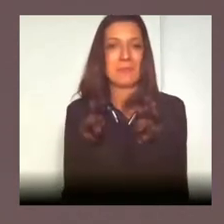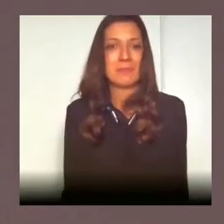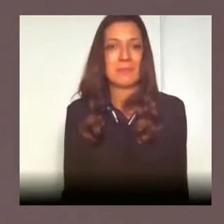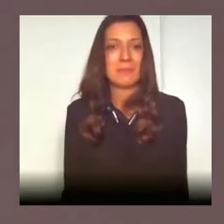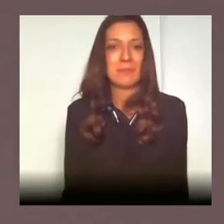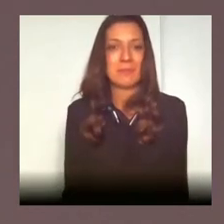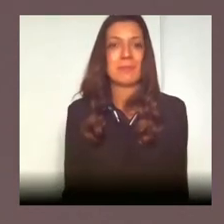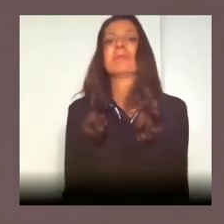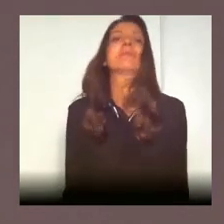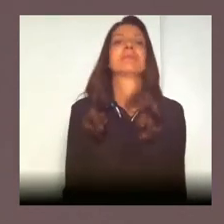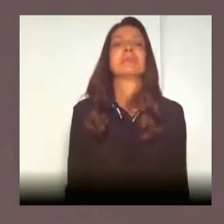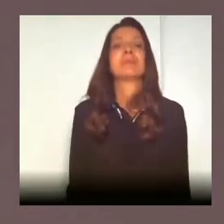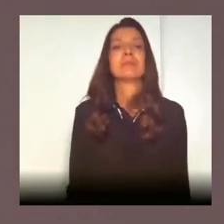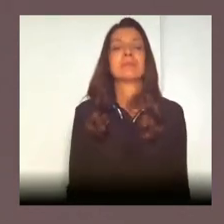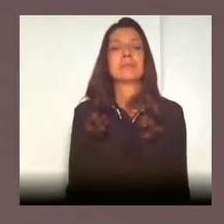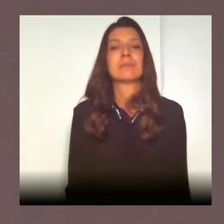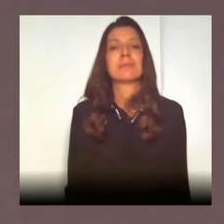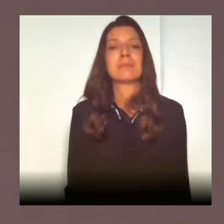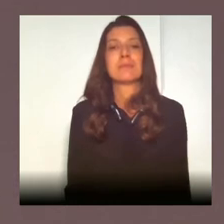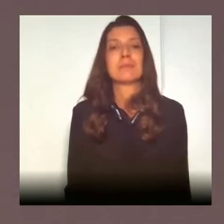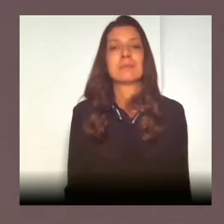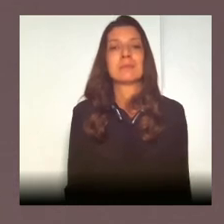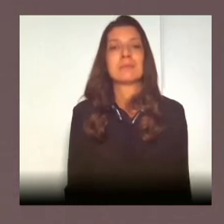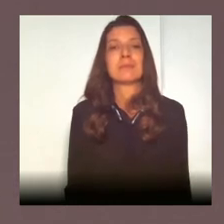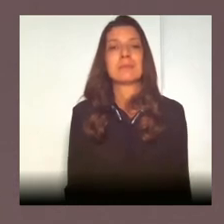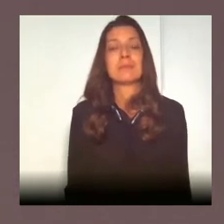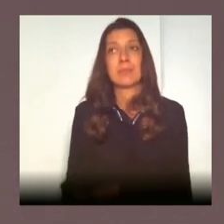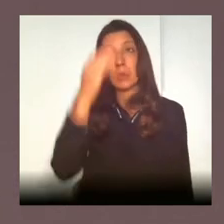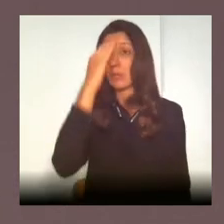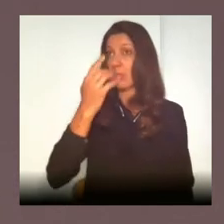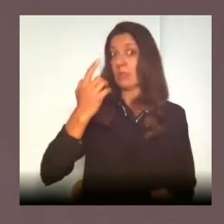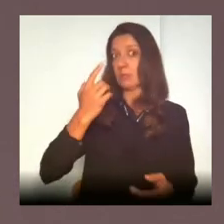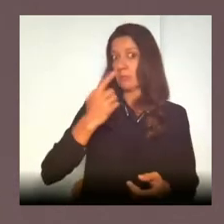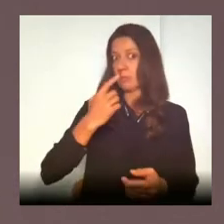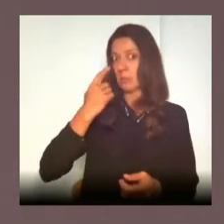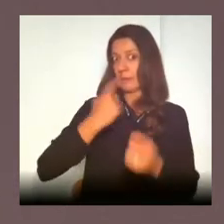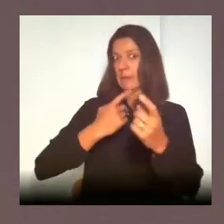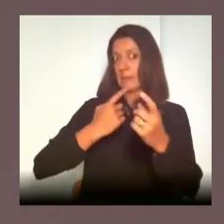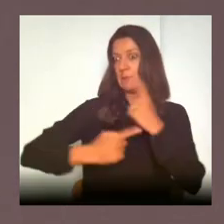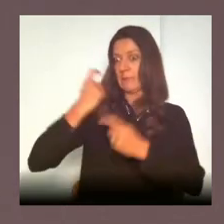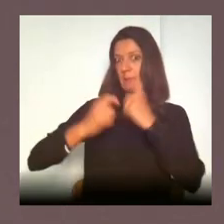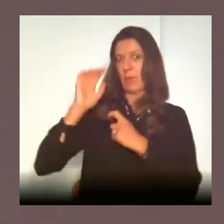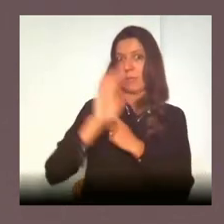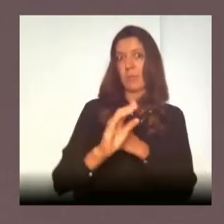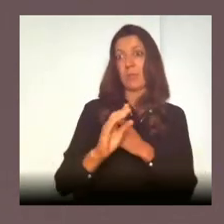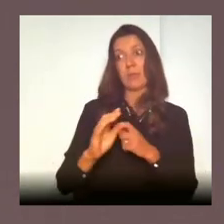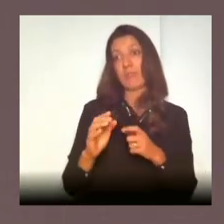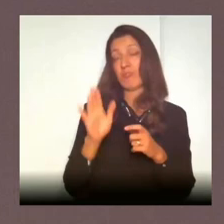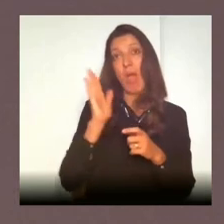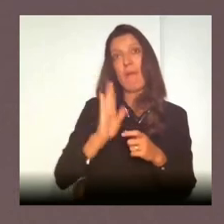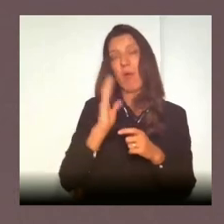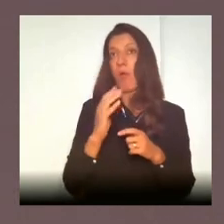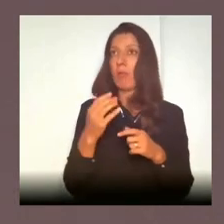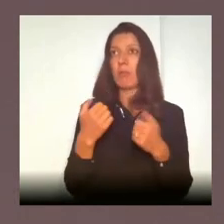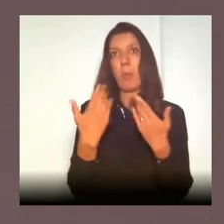De communication le groupe Orange, de par son histoire. De tradition de service public, même si la